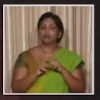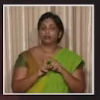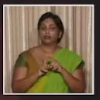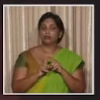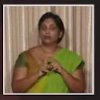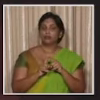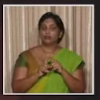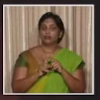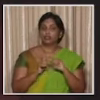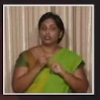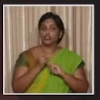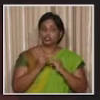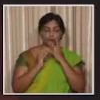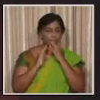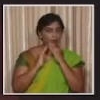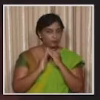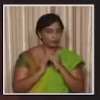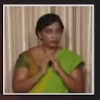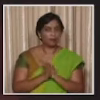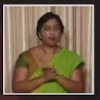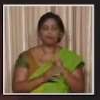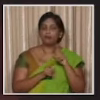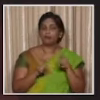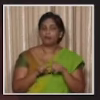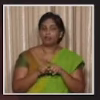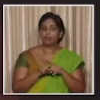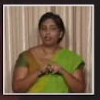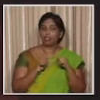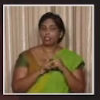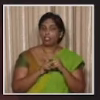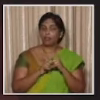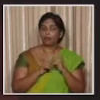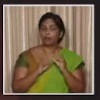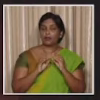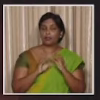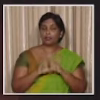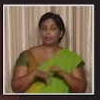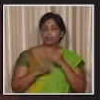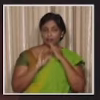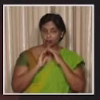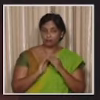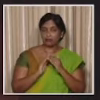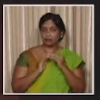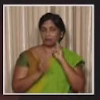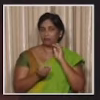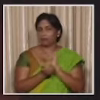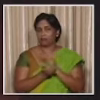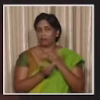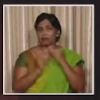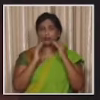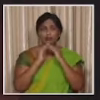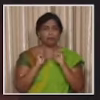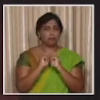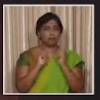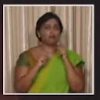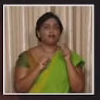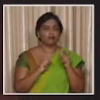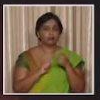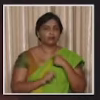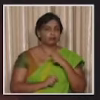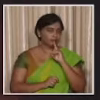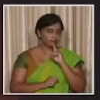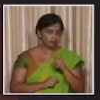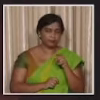සේරුනුවර සෝමාදේවි පාසල ඒ වගේම දොම්පෙ ප්‍රාථමික පාසලේ අනාරක්ෂිත ගොඩනැගිලි තිබෙනවා. දැන් මම ඔබතුමාට